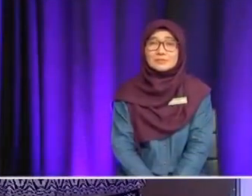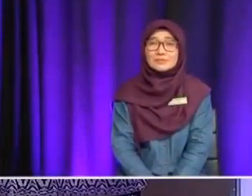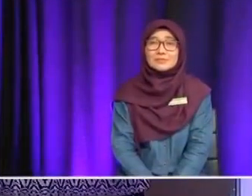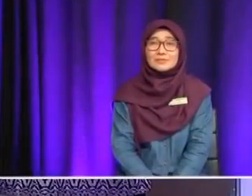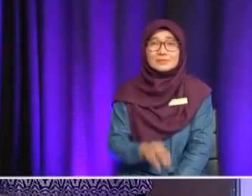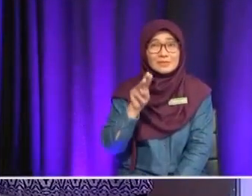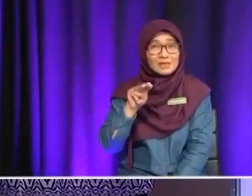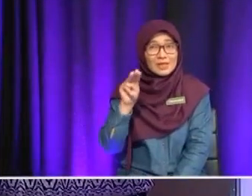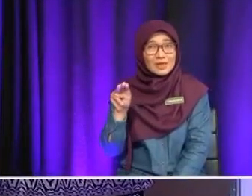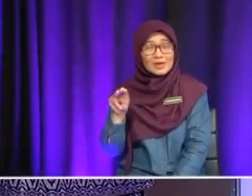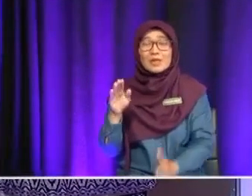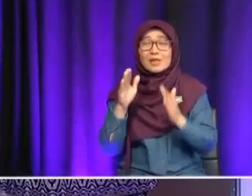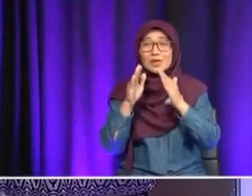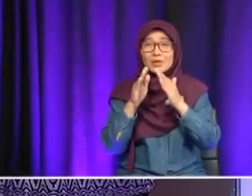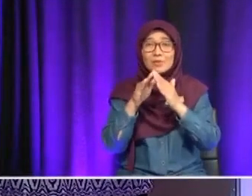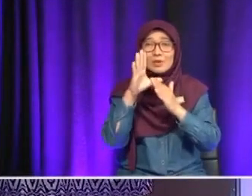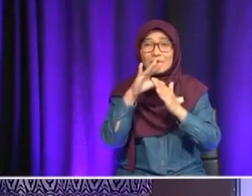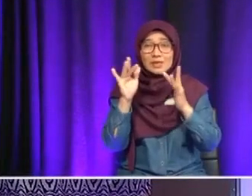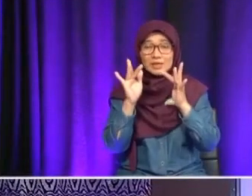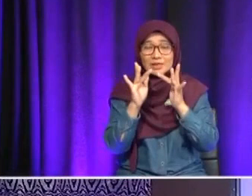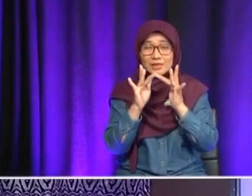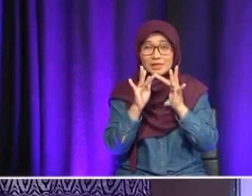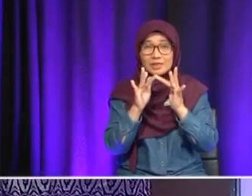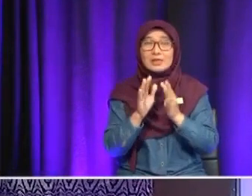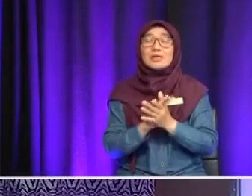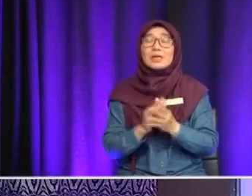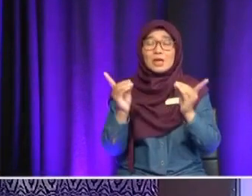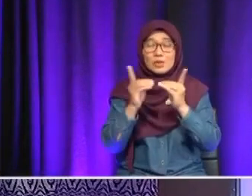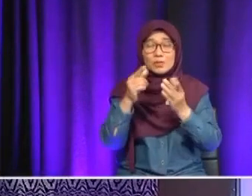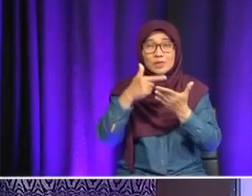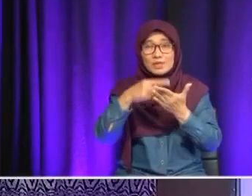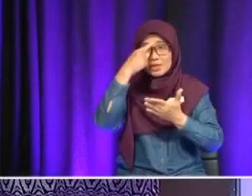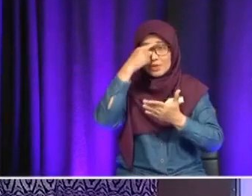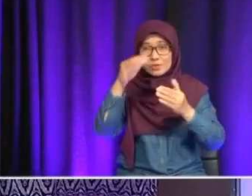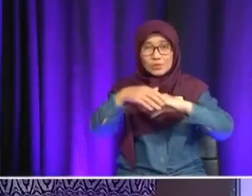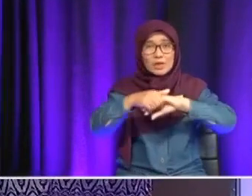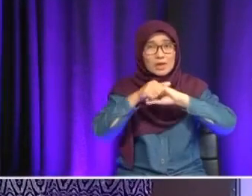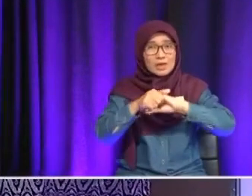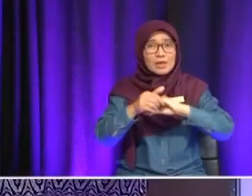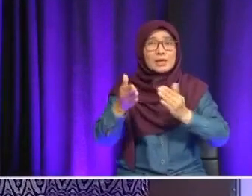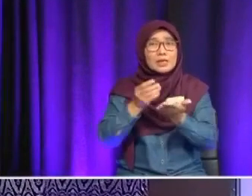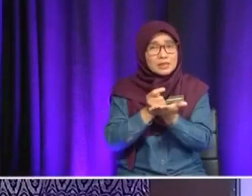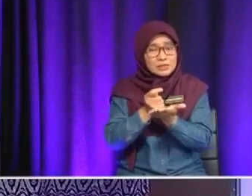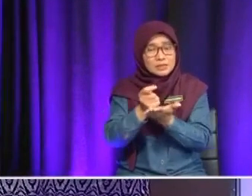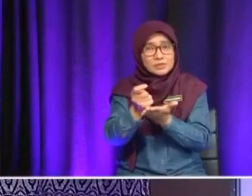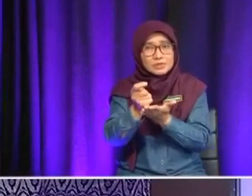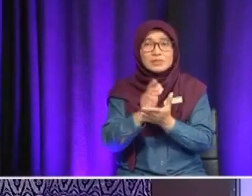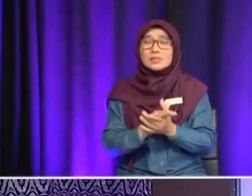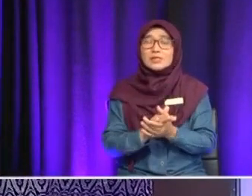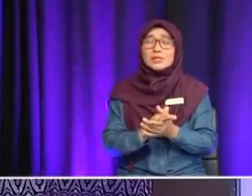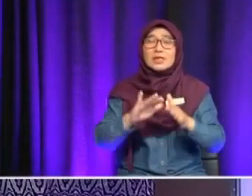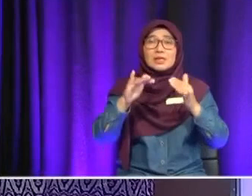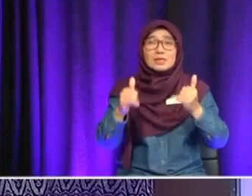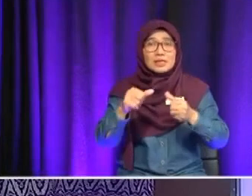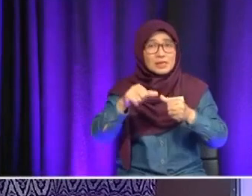Murid-murid di rumah dan di talian, kita berjumpa lagi untuk jenis akad yang seterusnya. Mari kita imbas semula apa yang kita dah pelajari